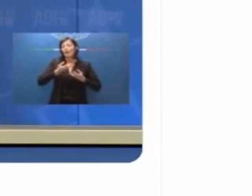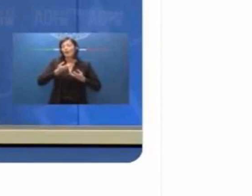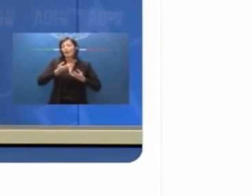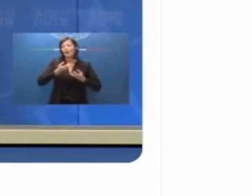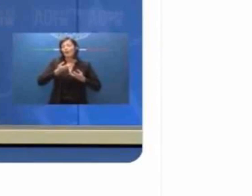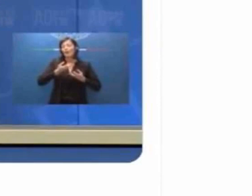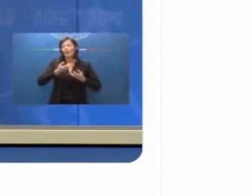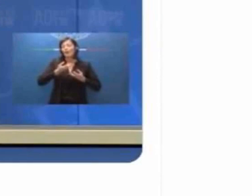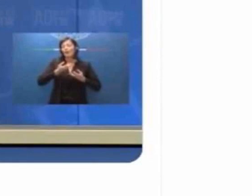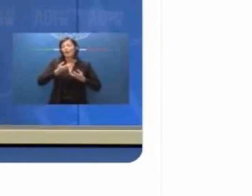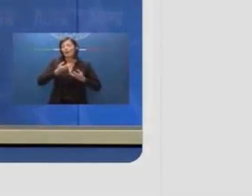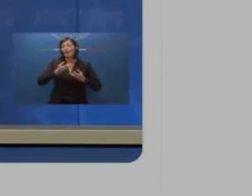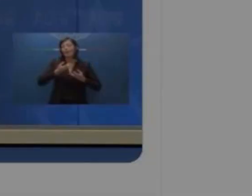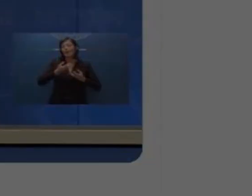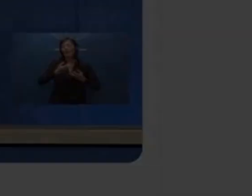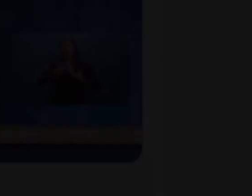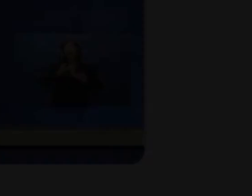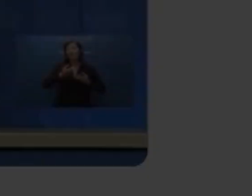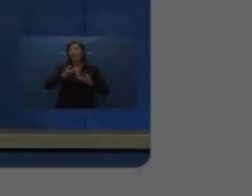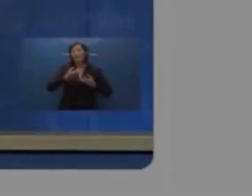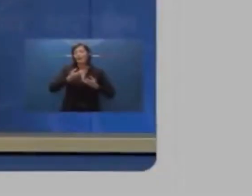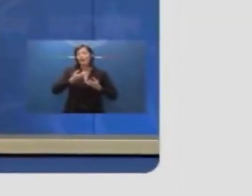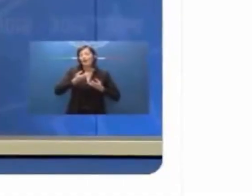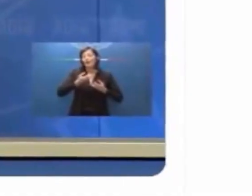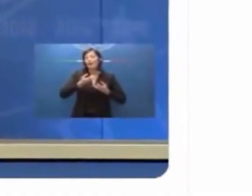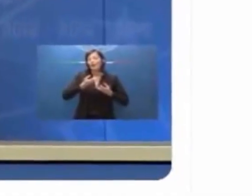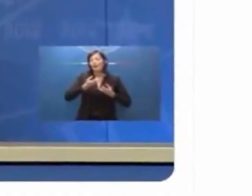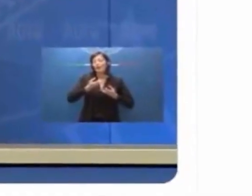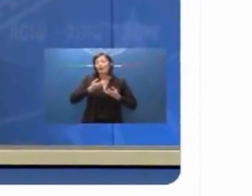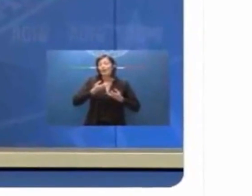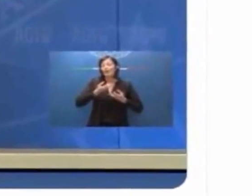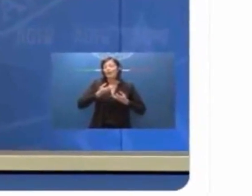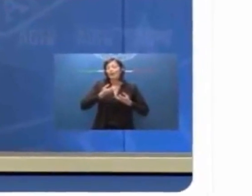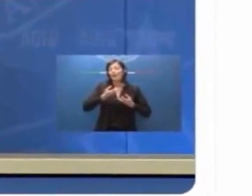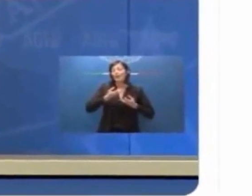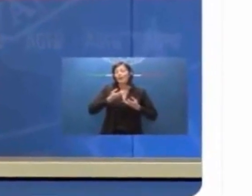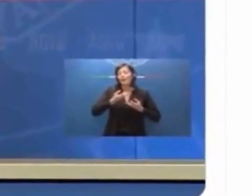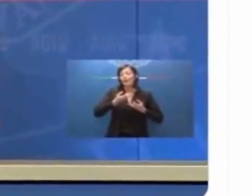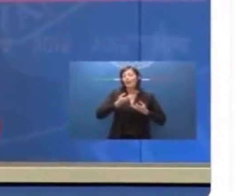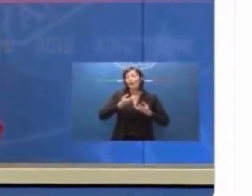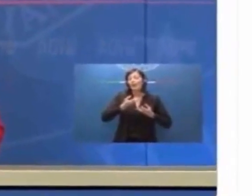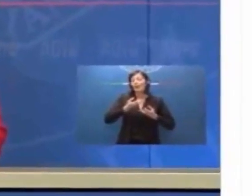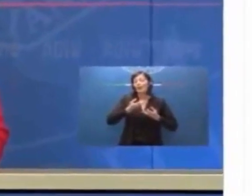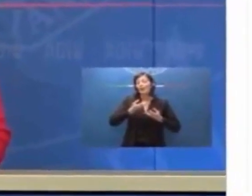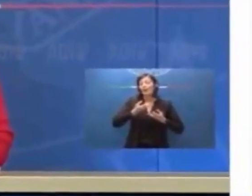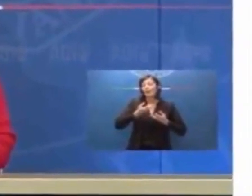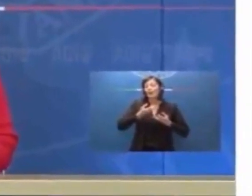confine delle normali regole di rispetto tra le persone civili sia stata proprio chi rappresenta le istituzioni.